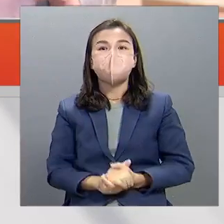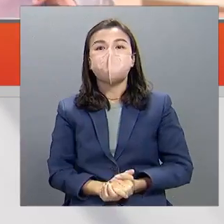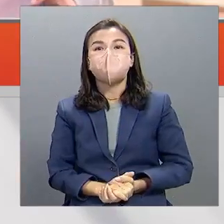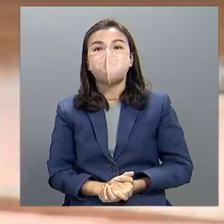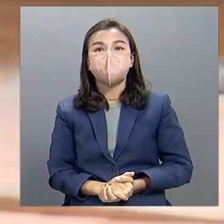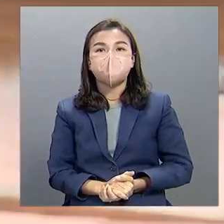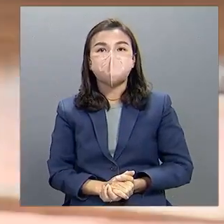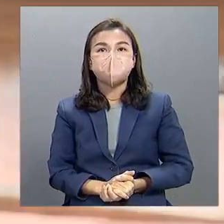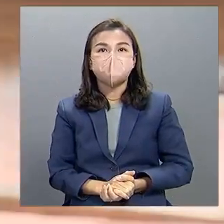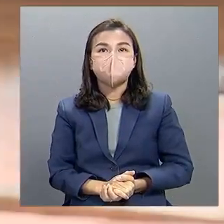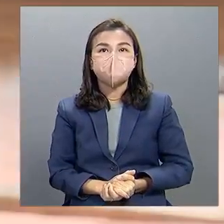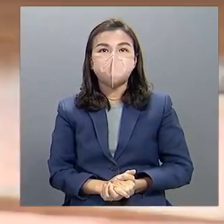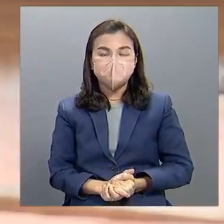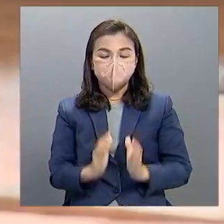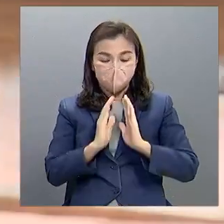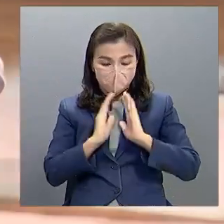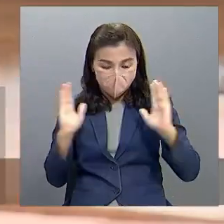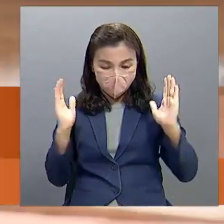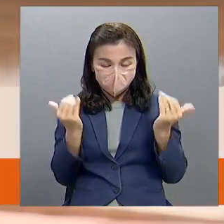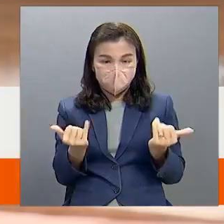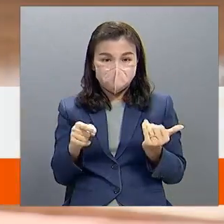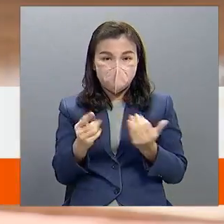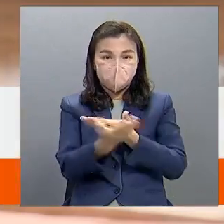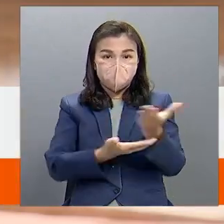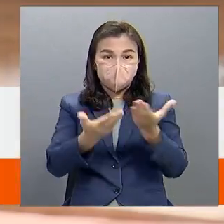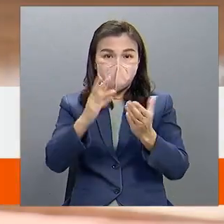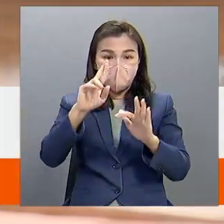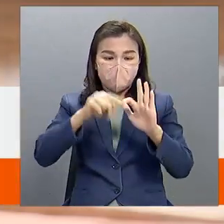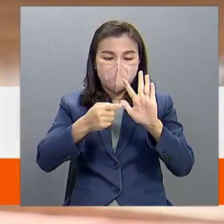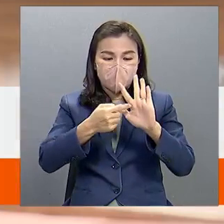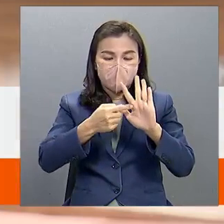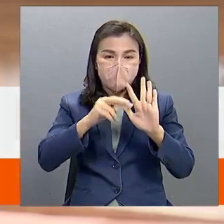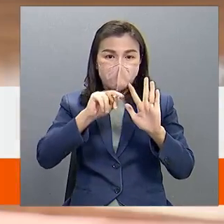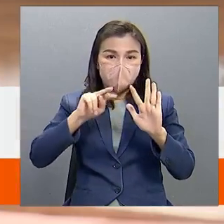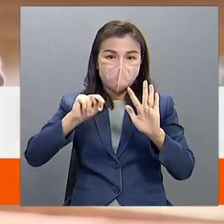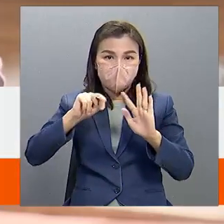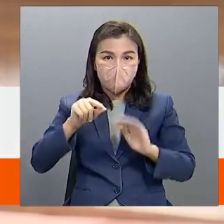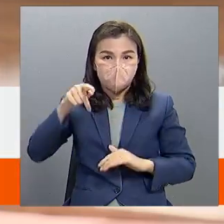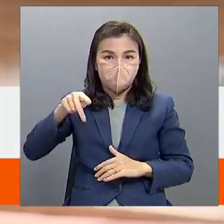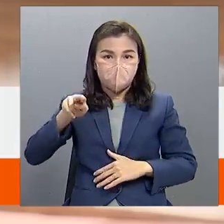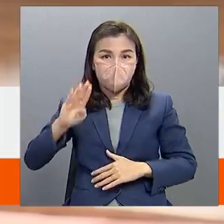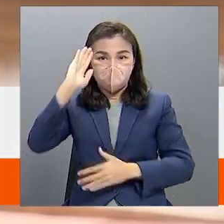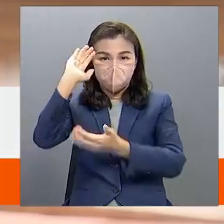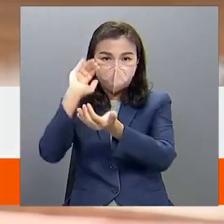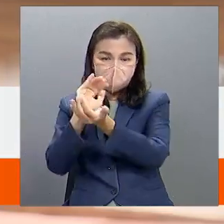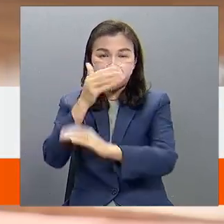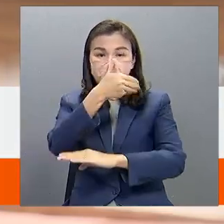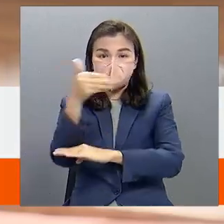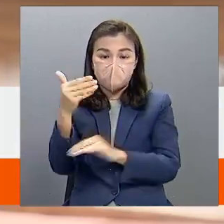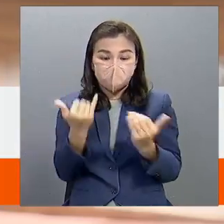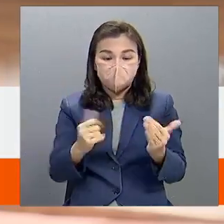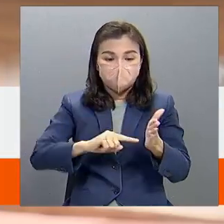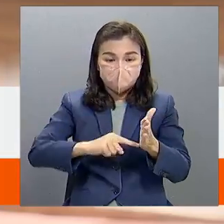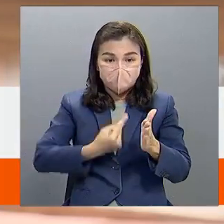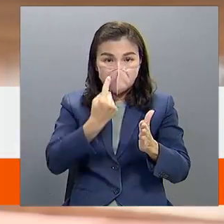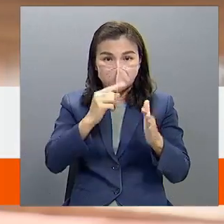ค่ะคุณเสาวลักษณ์ค่ะสำหรับไฮไลท์การพิจารณาร่างพรบตำรวจแห่งชาติในวันนี้ก็มี2ประเด็นค่ะประเด็นแรกก็เรื่องของการถ่ายโอนต